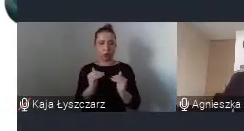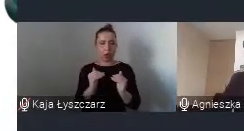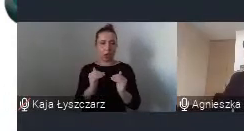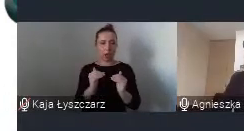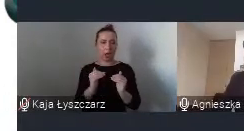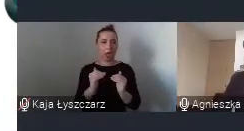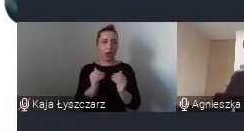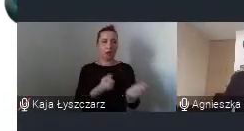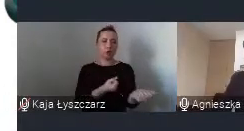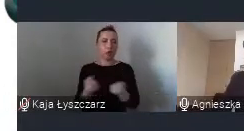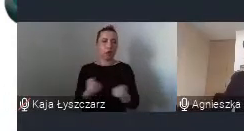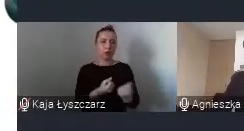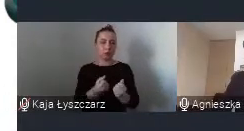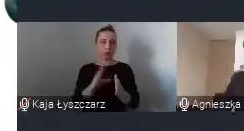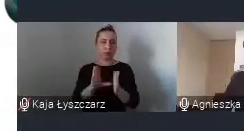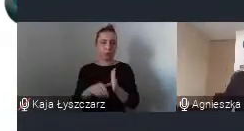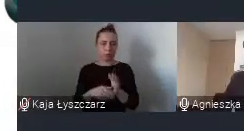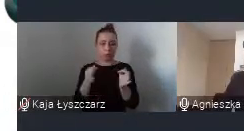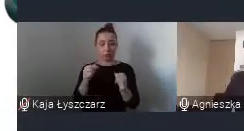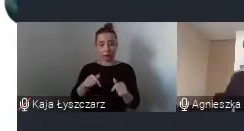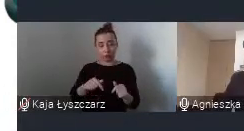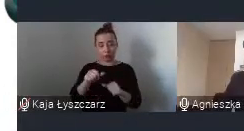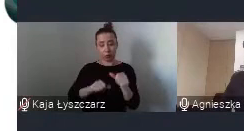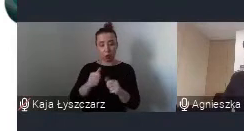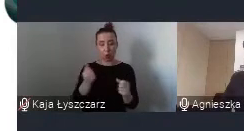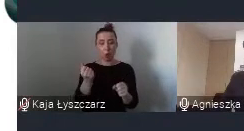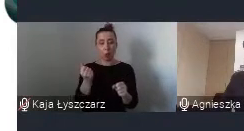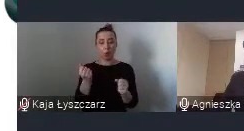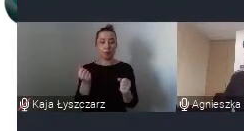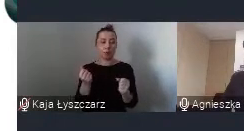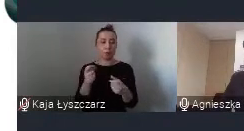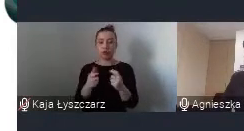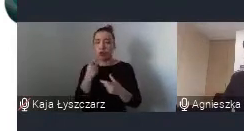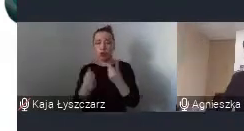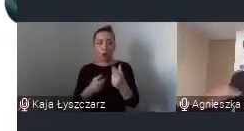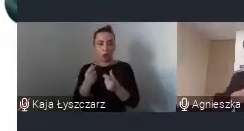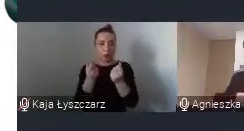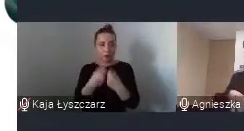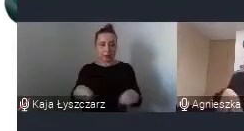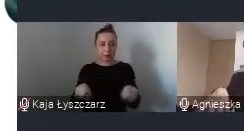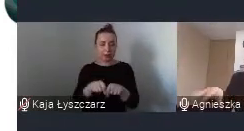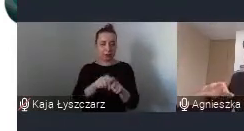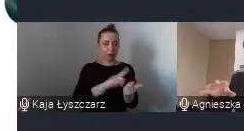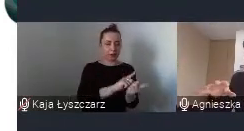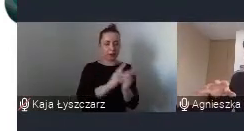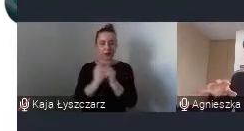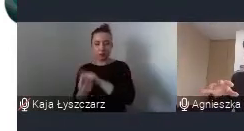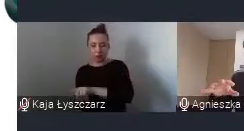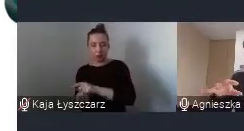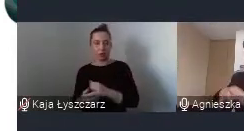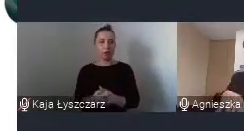roku pracujemy nad sprawiedliwą transformacją, czyli takim tematem związanym ze zmianami